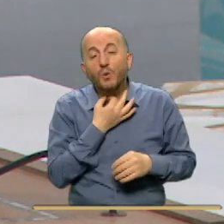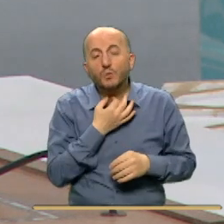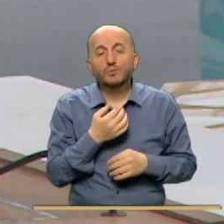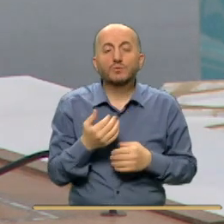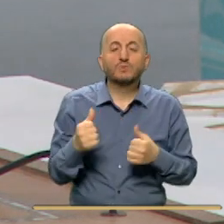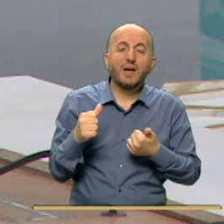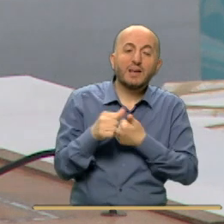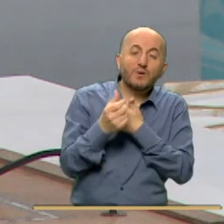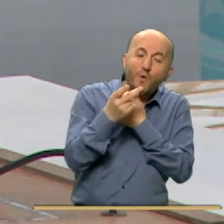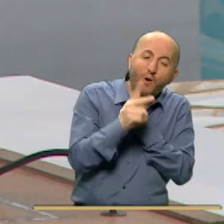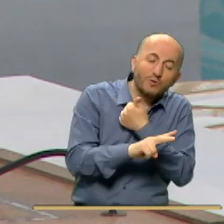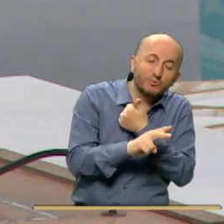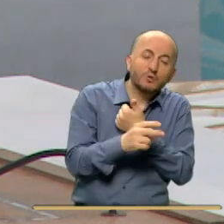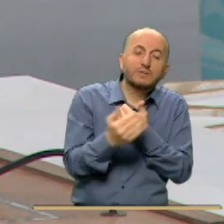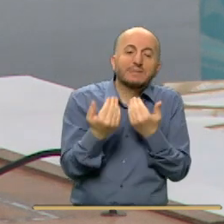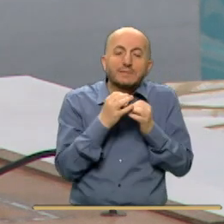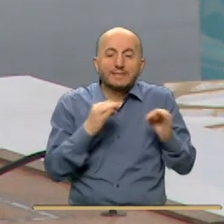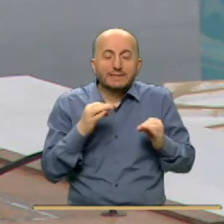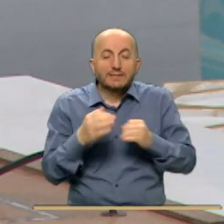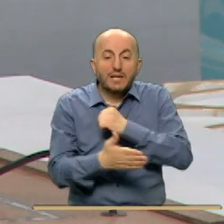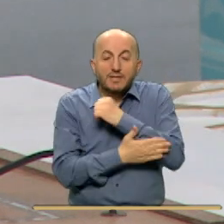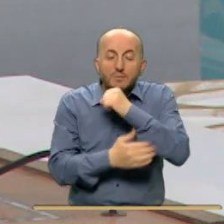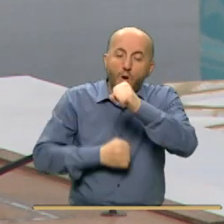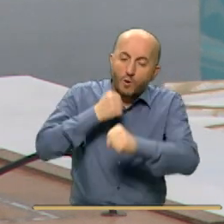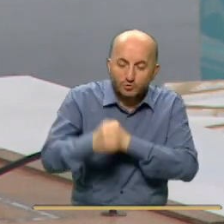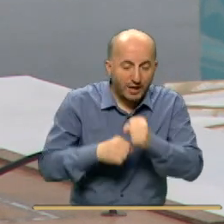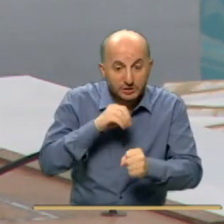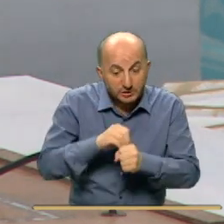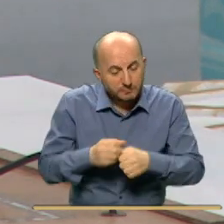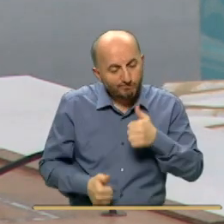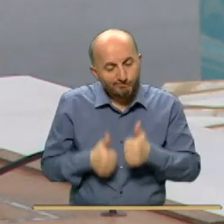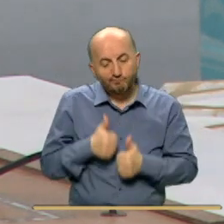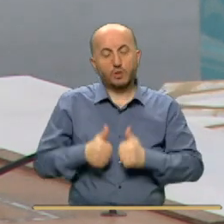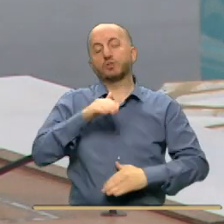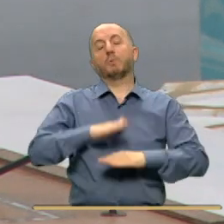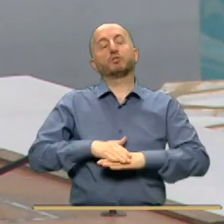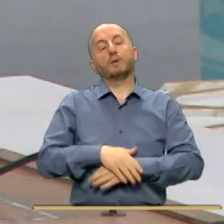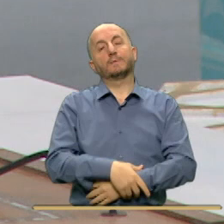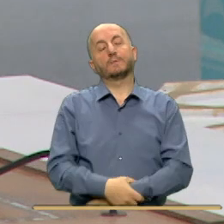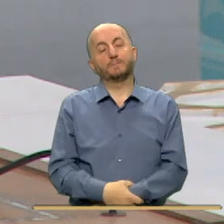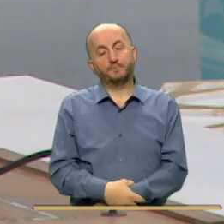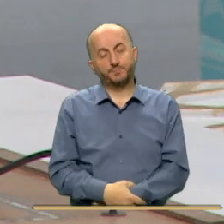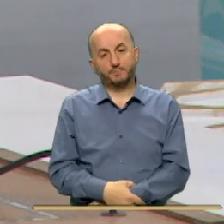ve kimsesizin imdadına koşmak için yarış edeceğiz değerli kardeşlerim.